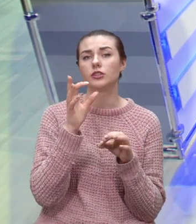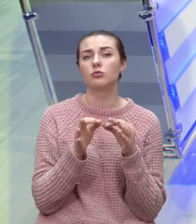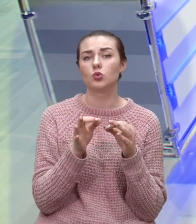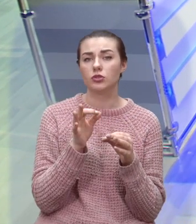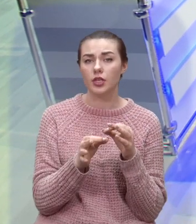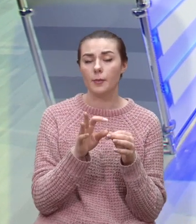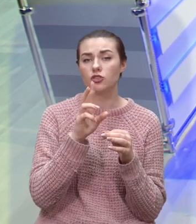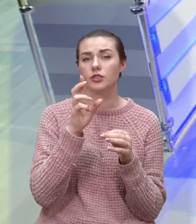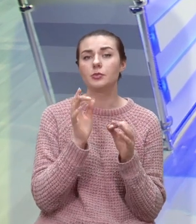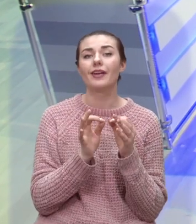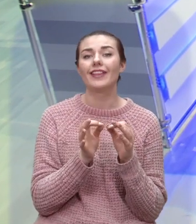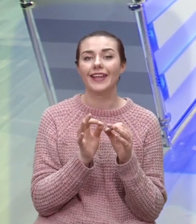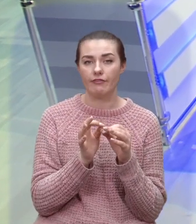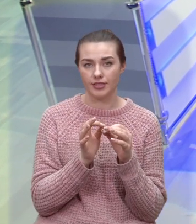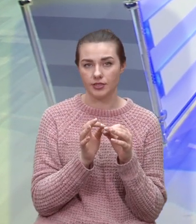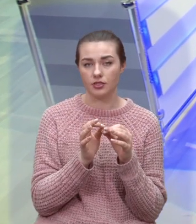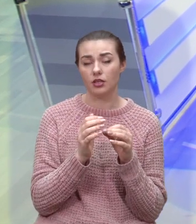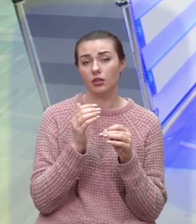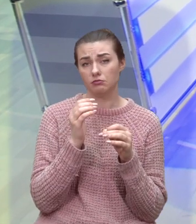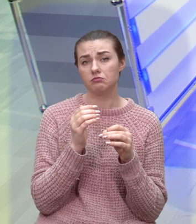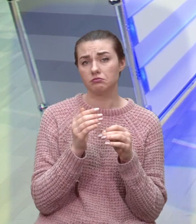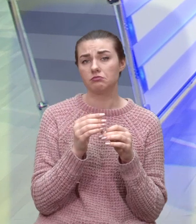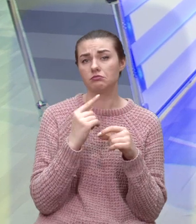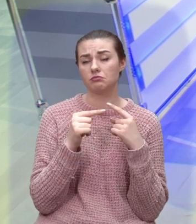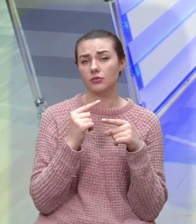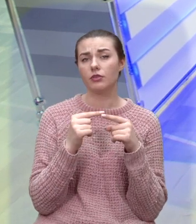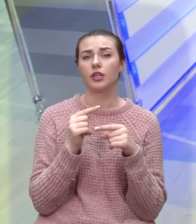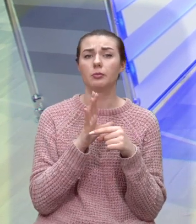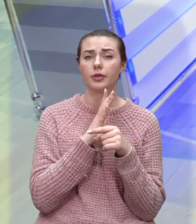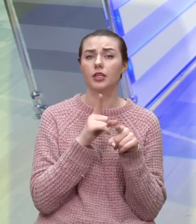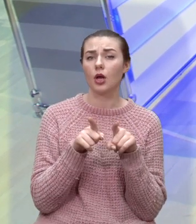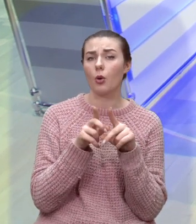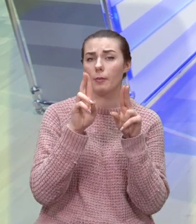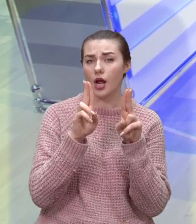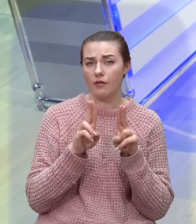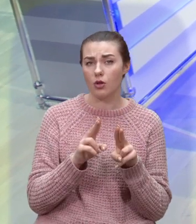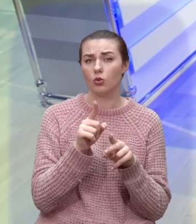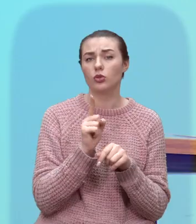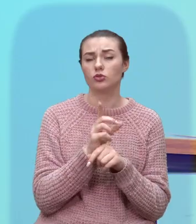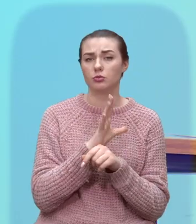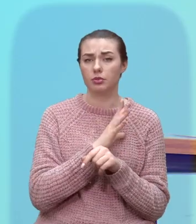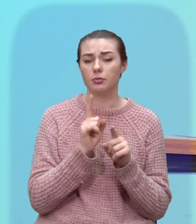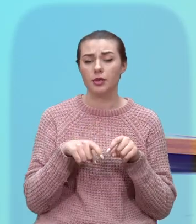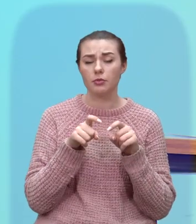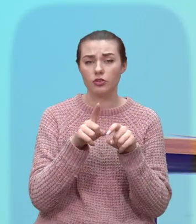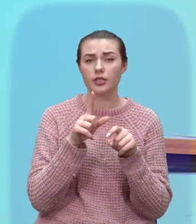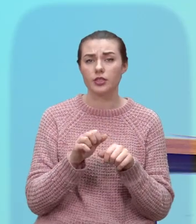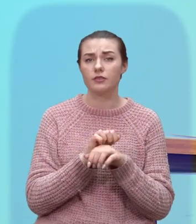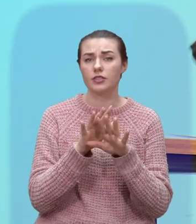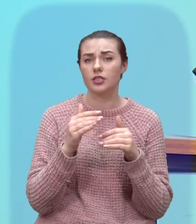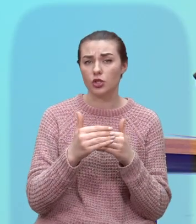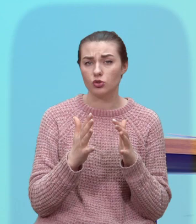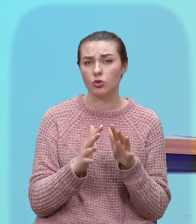суду божественной справедливости когда он он прибегал было такое правило да он должен был прибежать к